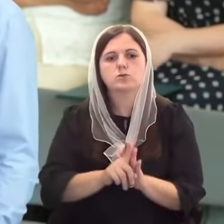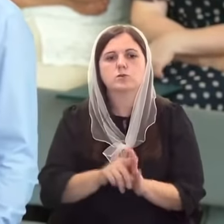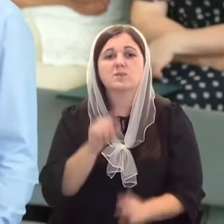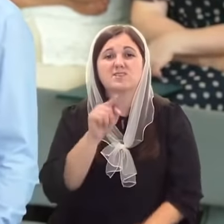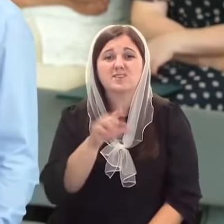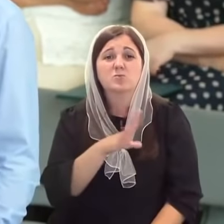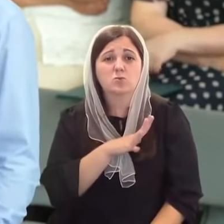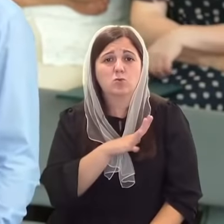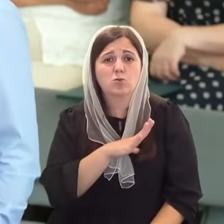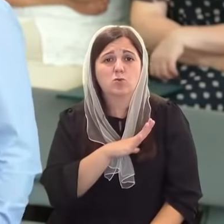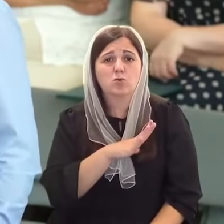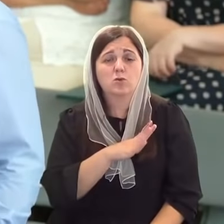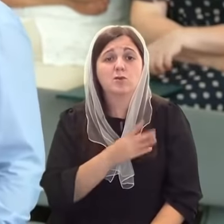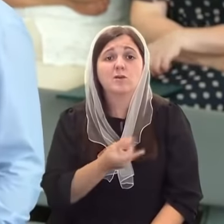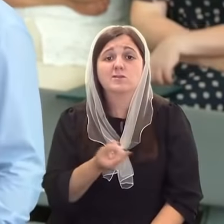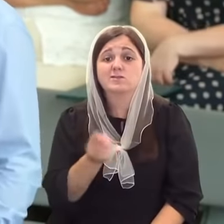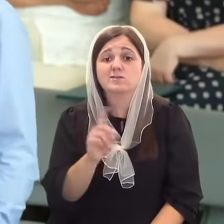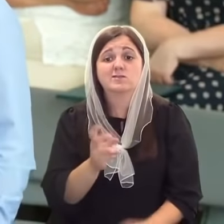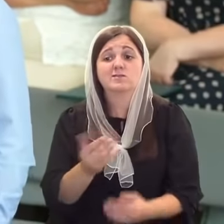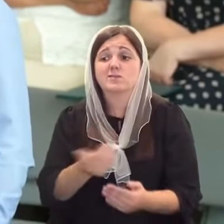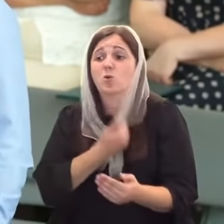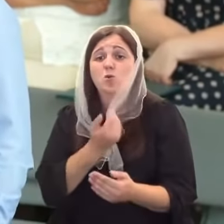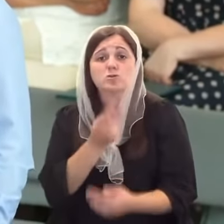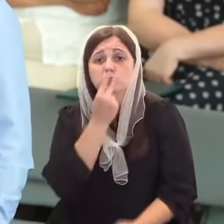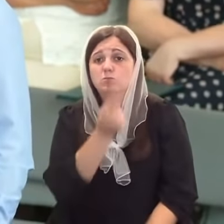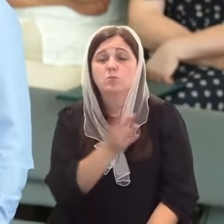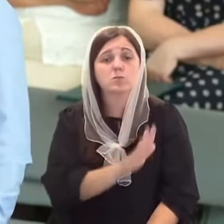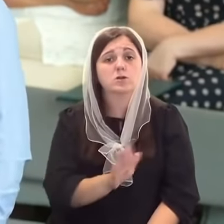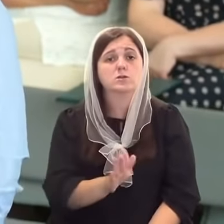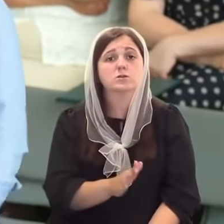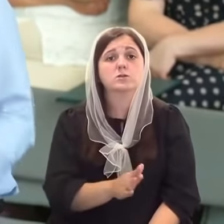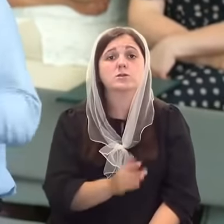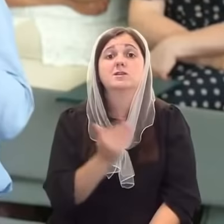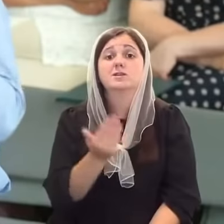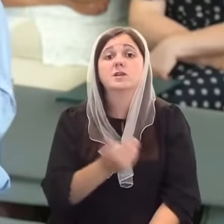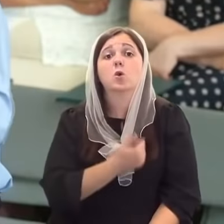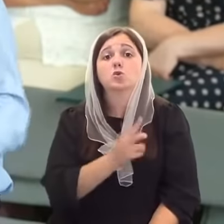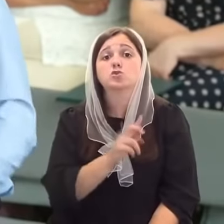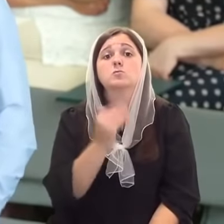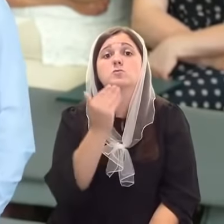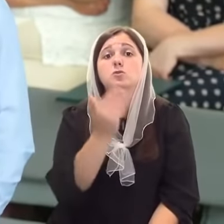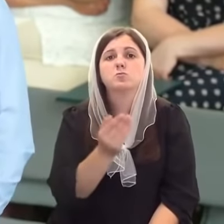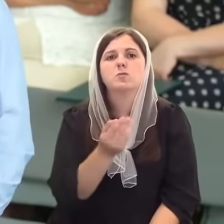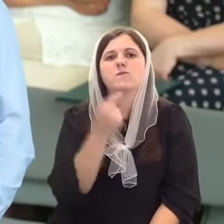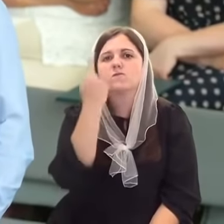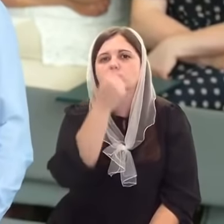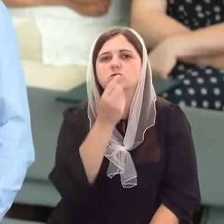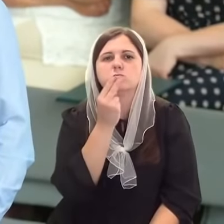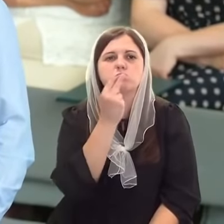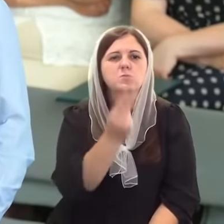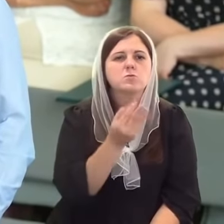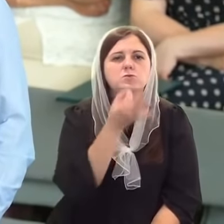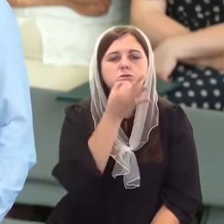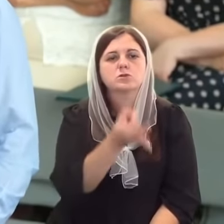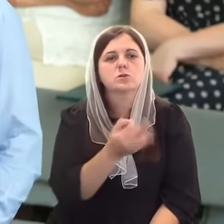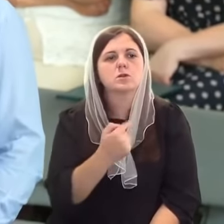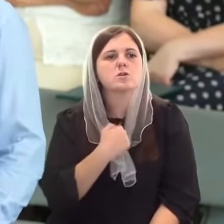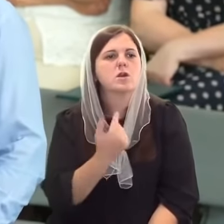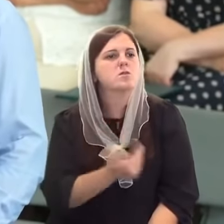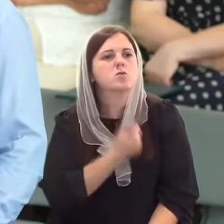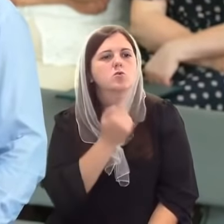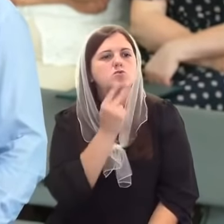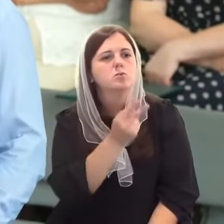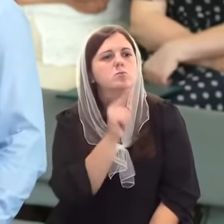был. Тебя не хотят там видеть. Ты хочешь, чтобы тебе прямо в лицо сказали: я не хочу